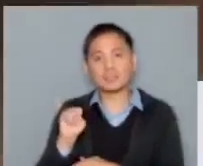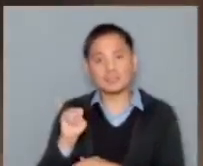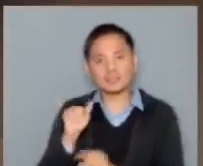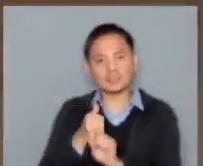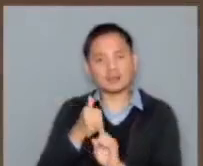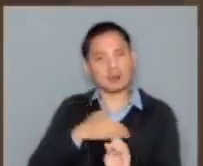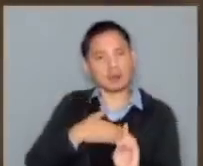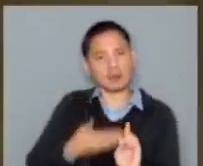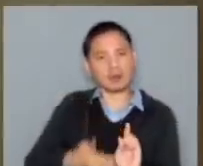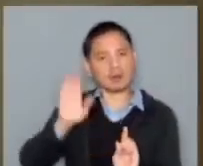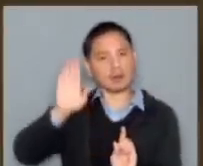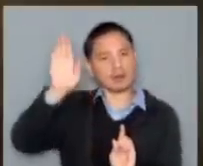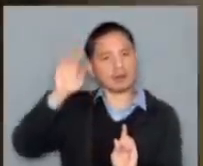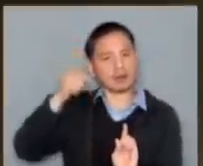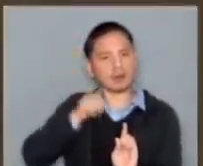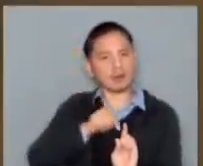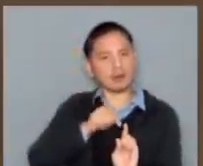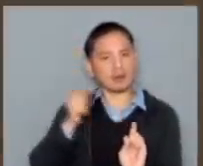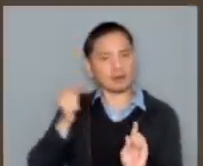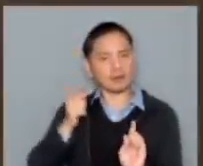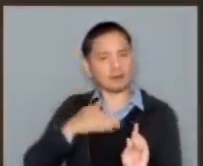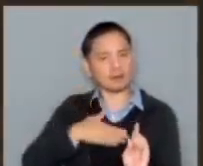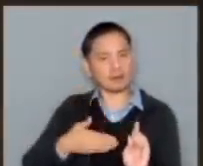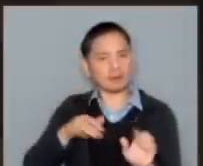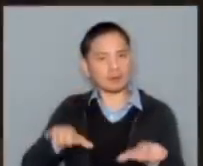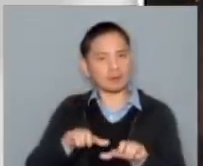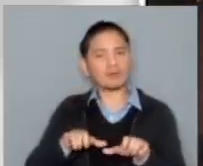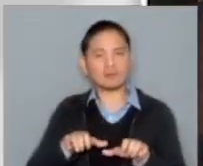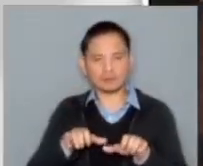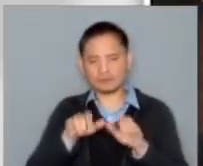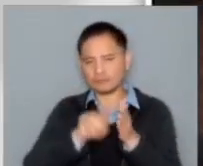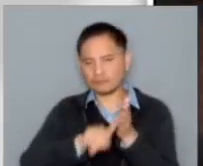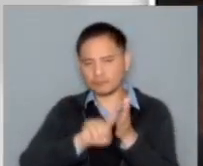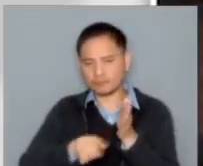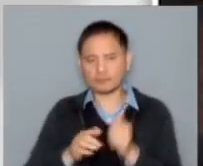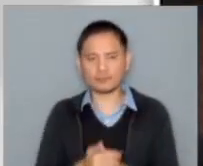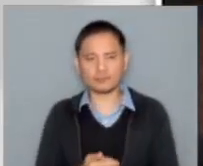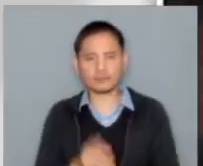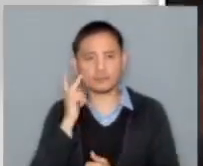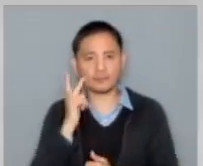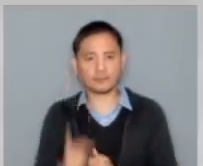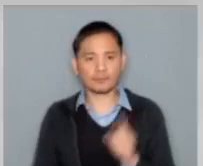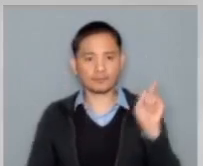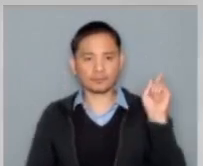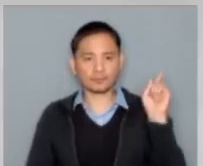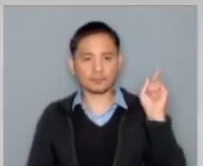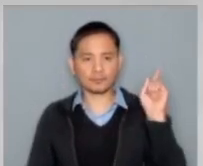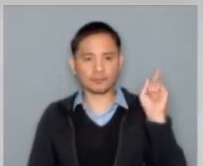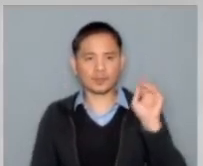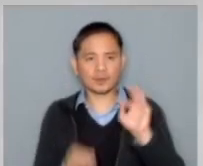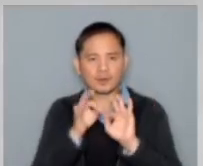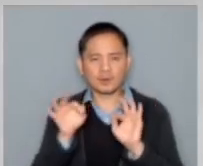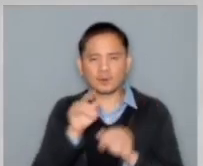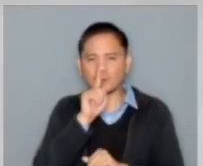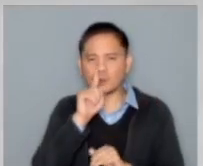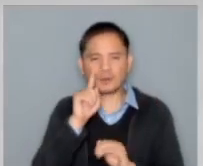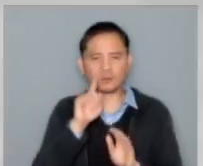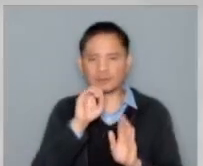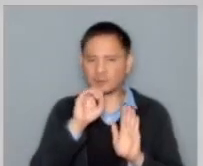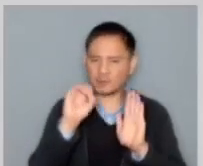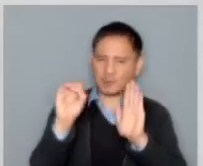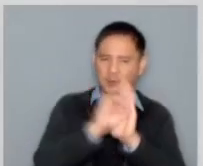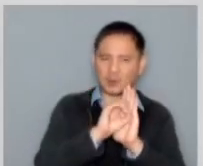Halos wala ng foreign terrorist fighters dito sa ating bansa. Zero po, as in zero, wala. Even yung affiliation po